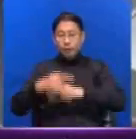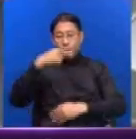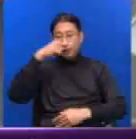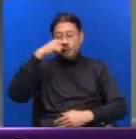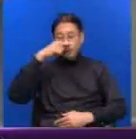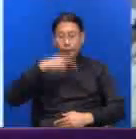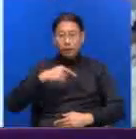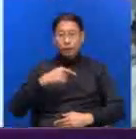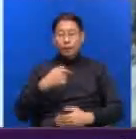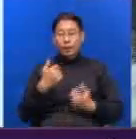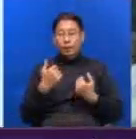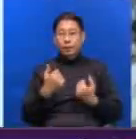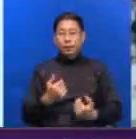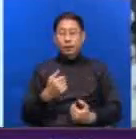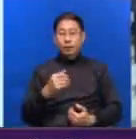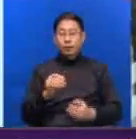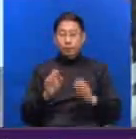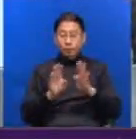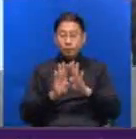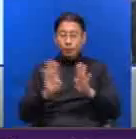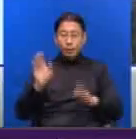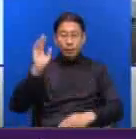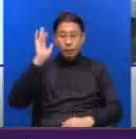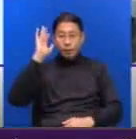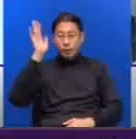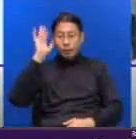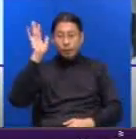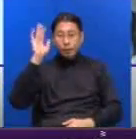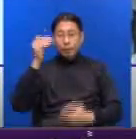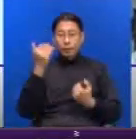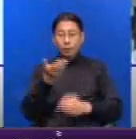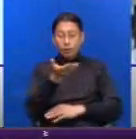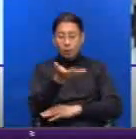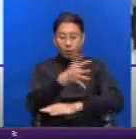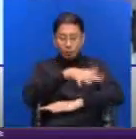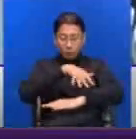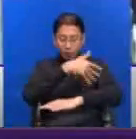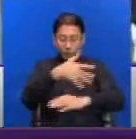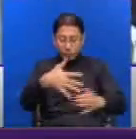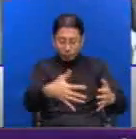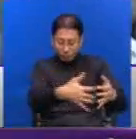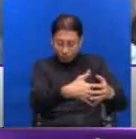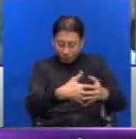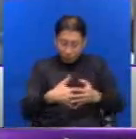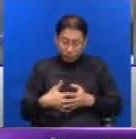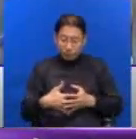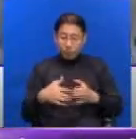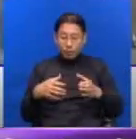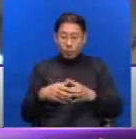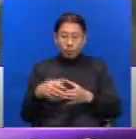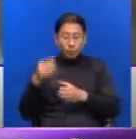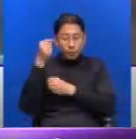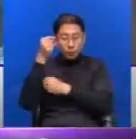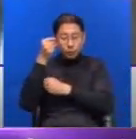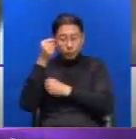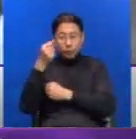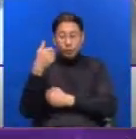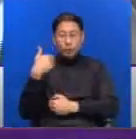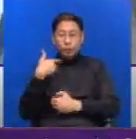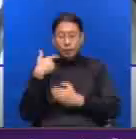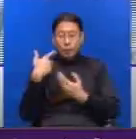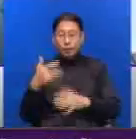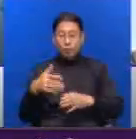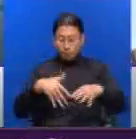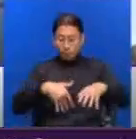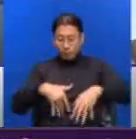ไทยหรือว่ารฟมค่ะที่เขาเปิดเผยว่าหลังจากมีการขอคืนพื้นที่สาธารณะจากกลุ่มกปปสในบางจุดทำ